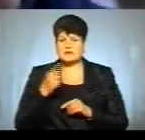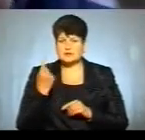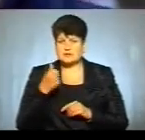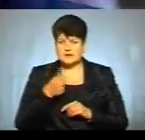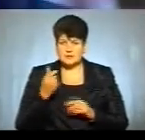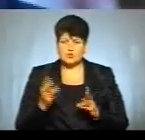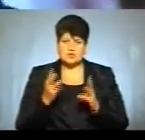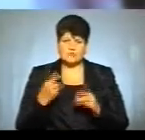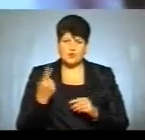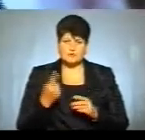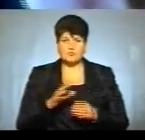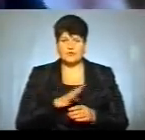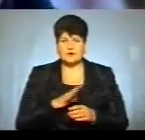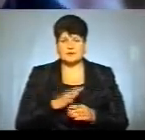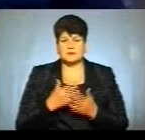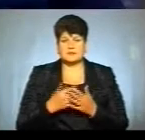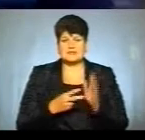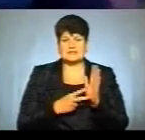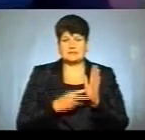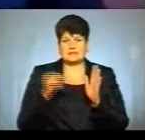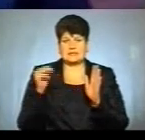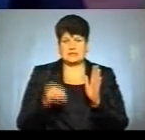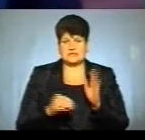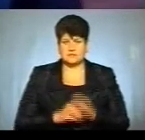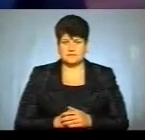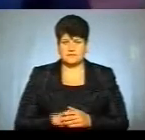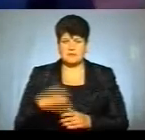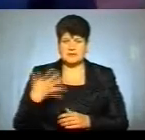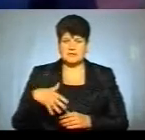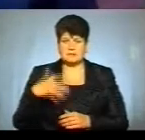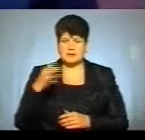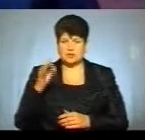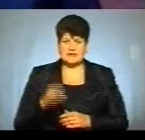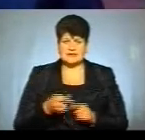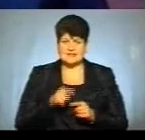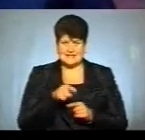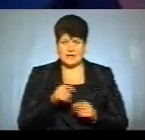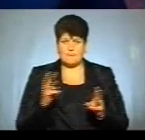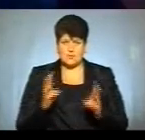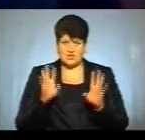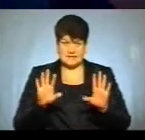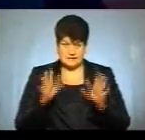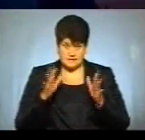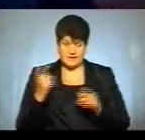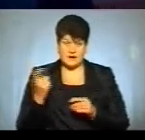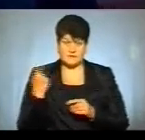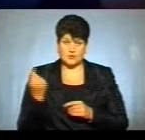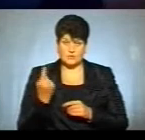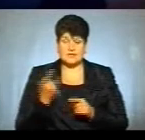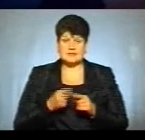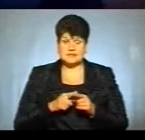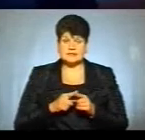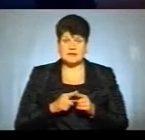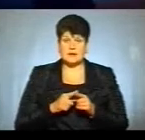таких пожеж в області трапляється близько 7 тисяч. 55% цих пожеж які сталися в Харківській області, це